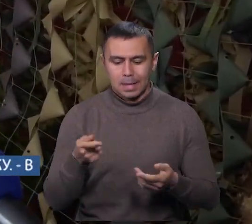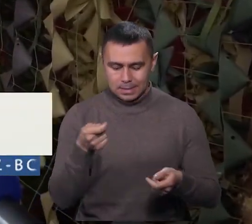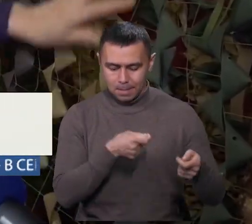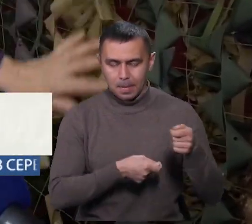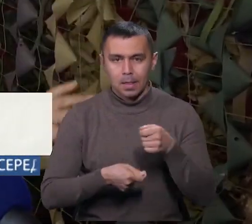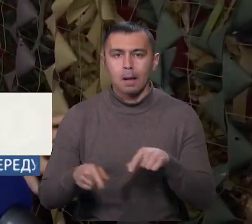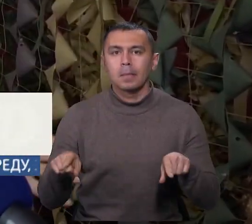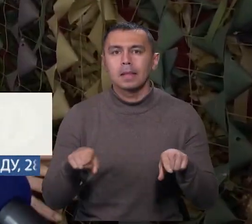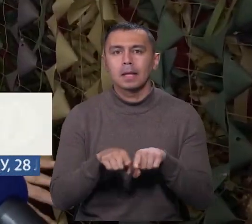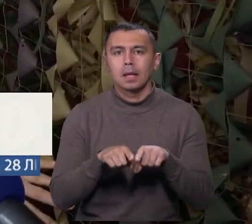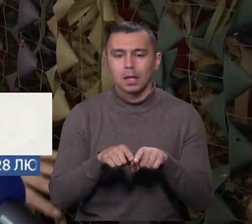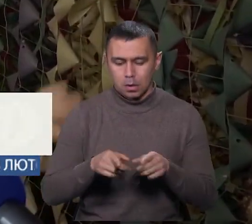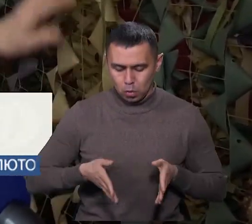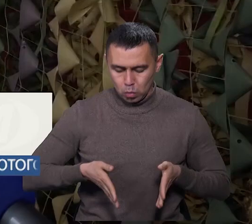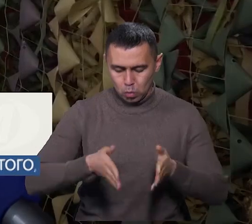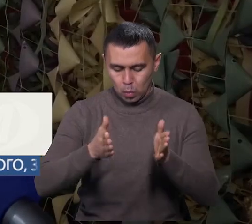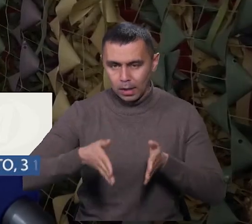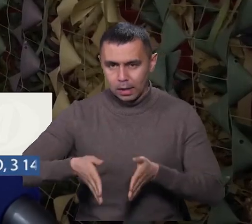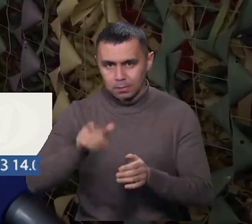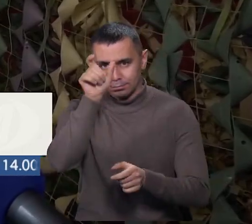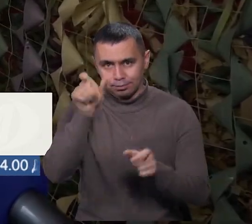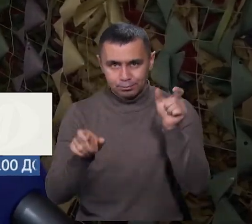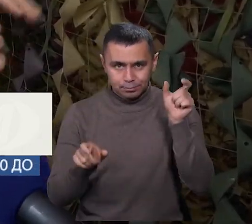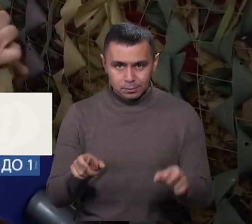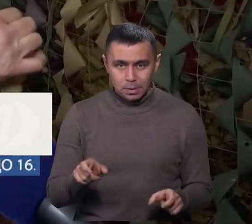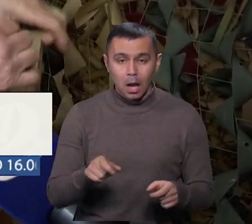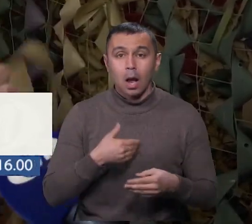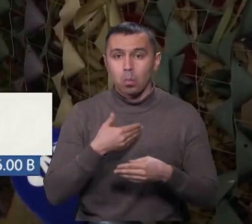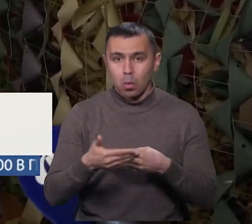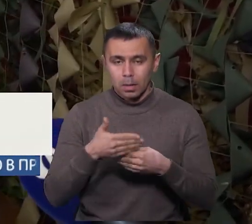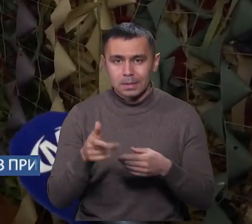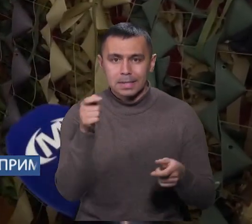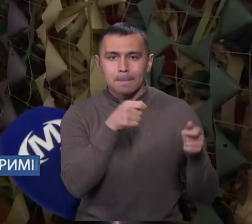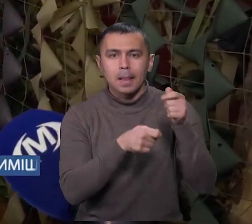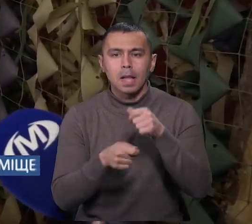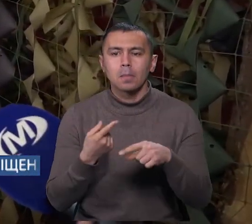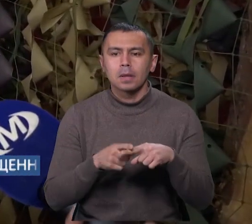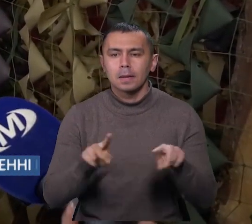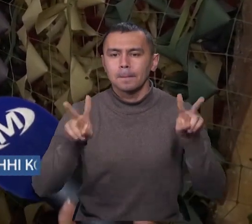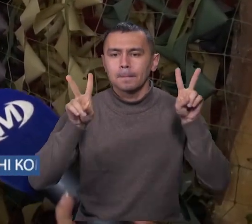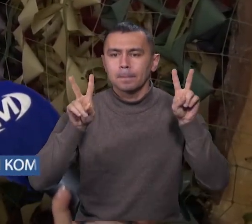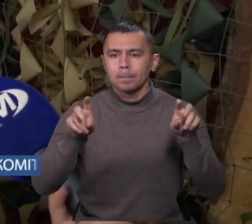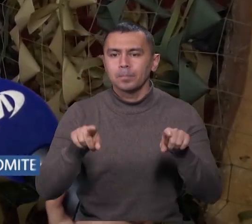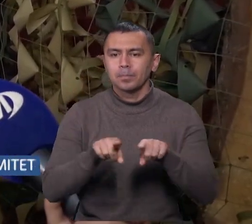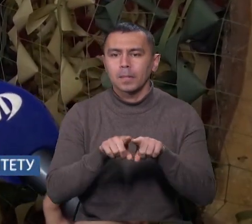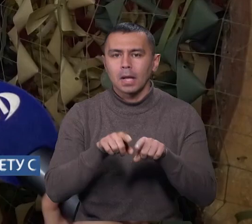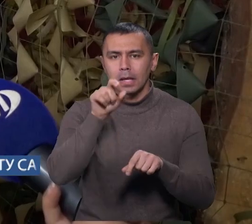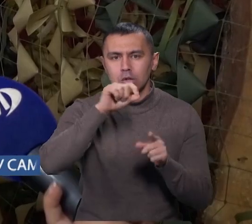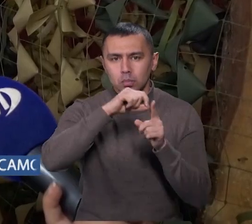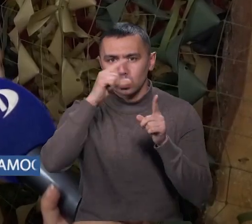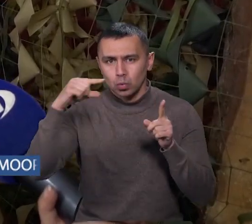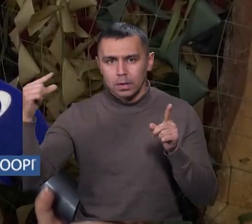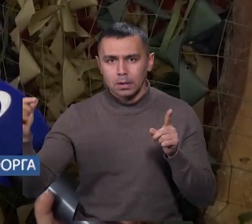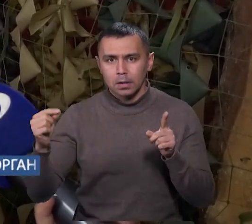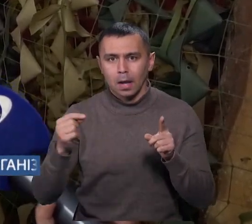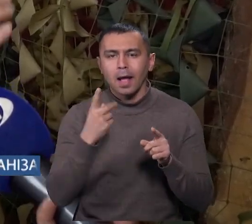такі доріжки. А тоді на цих доріжках заплітаємо, ну ми називаємо ці такі смужечки,